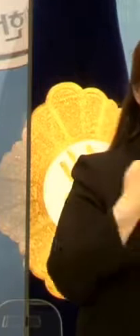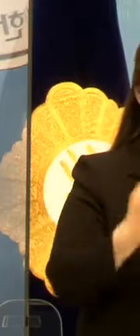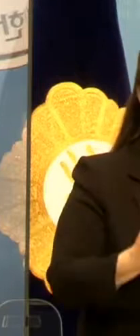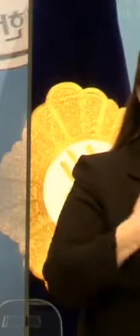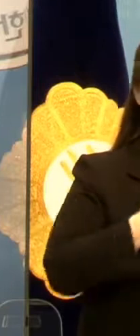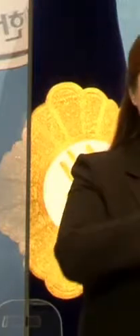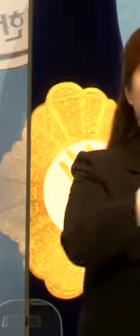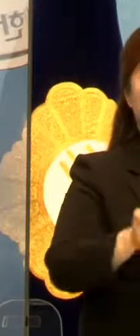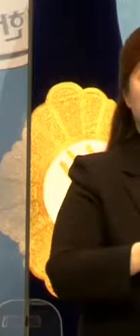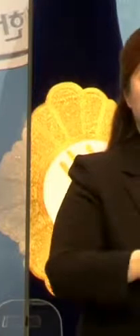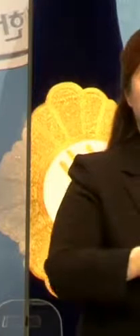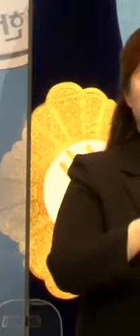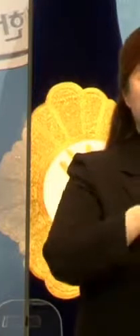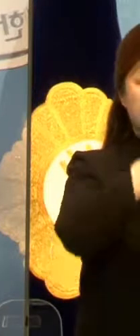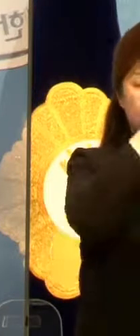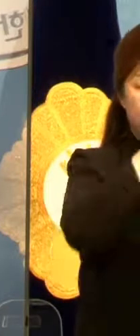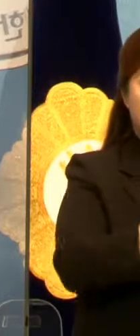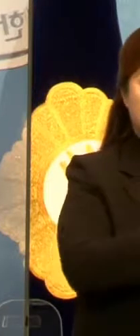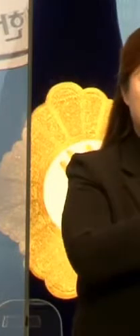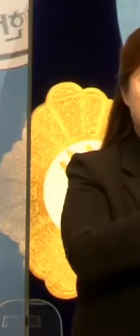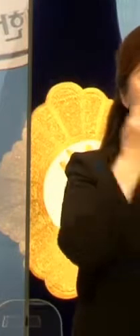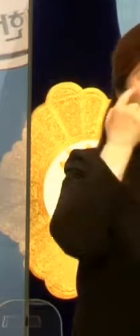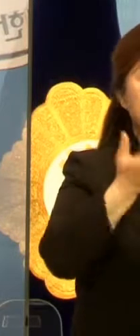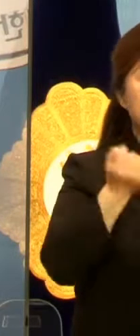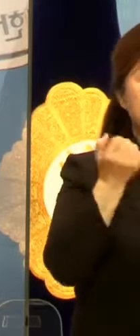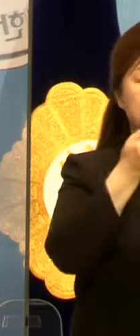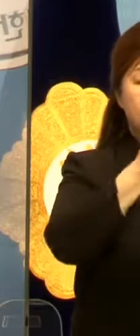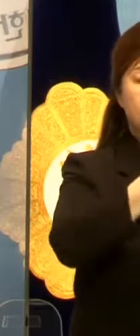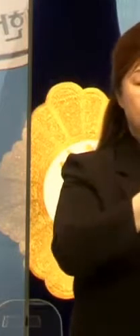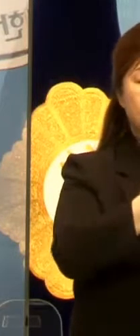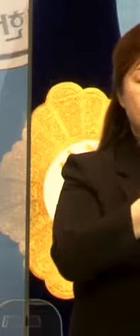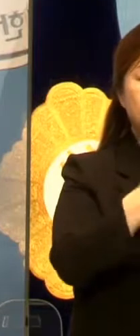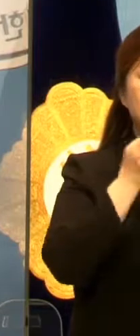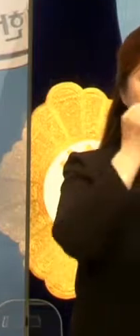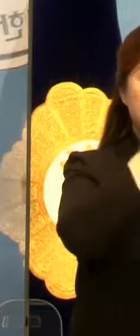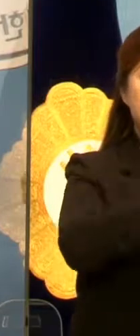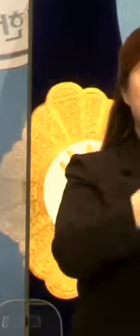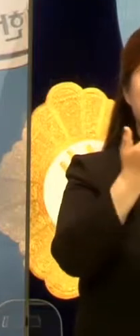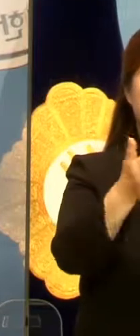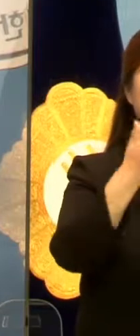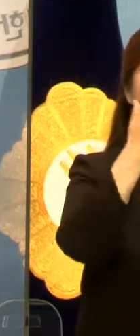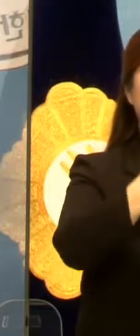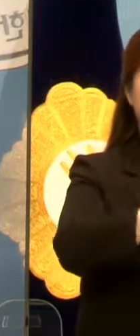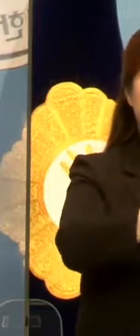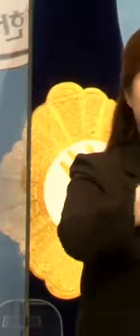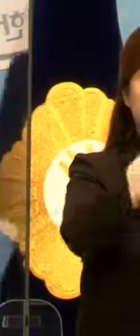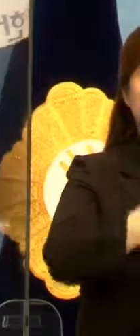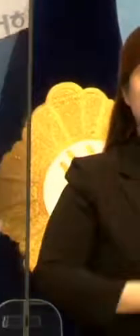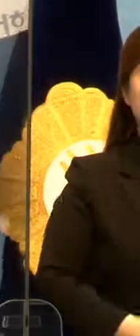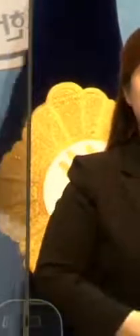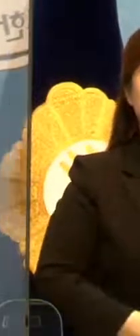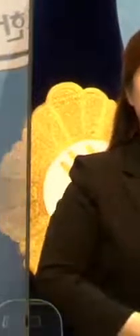삶의 어지지 나아지고 있구나 라는 생각을 가질 수 있도록 그렇게 노력하도록 하겠습니다 이상입니다